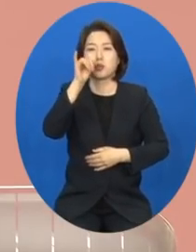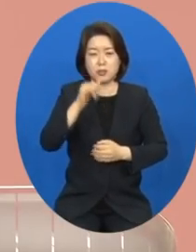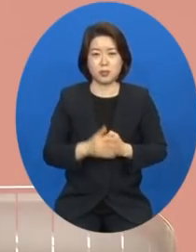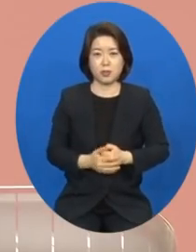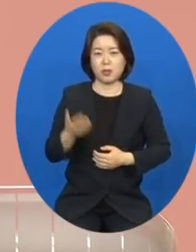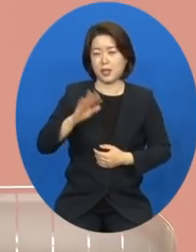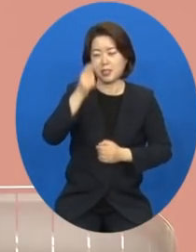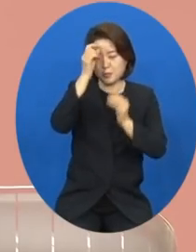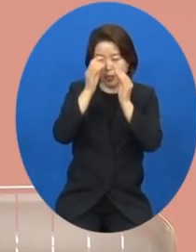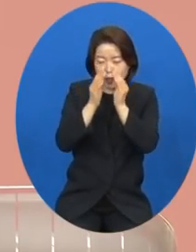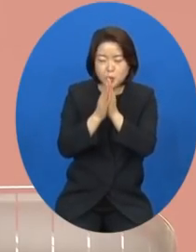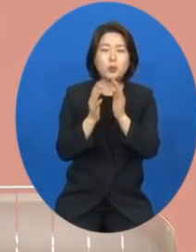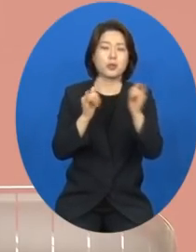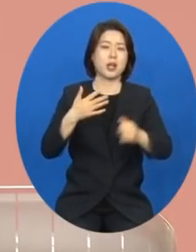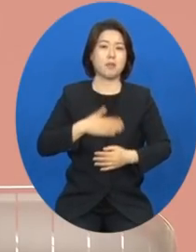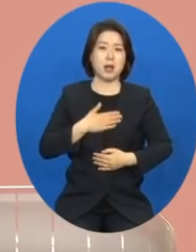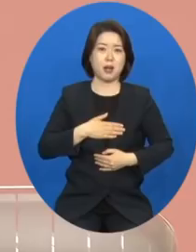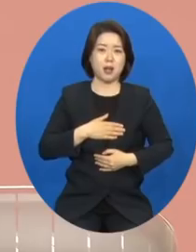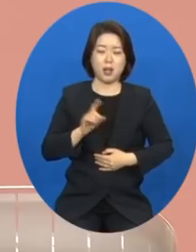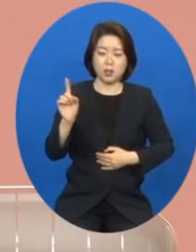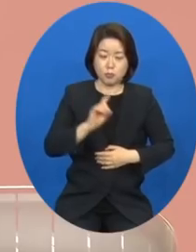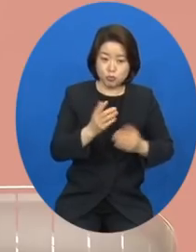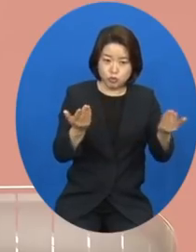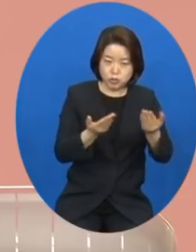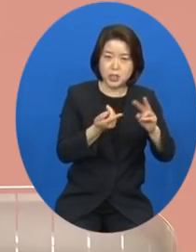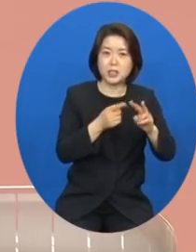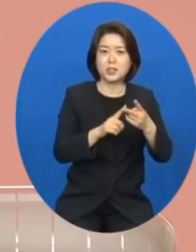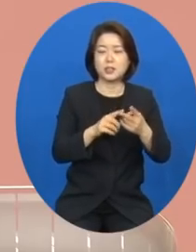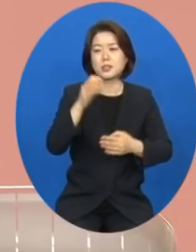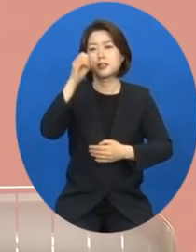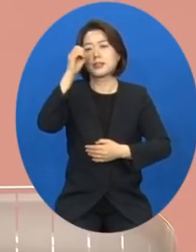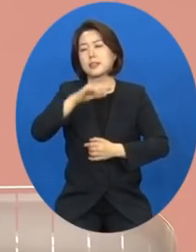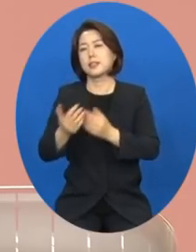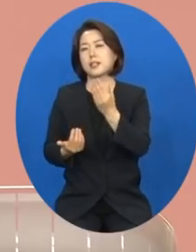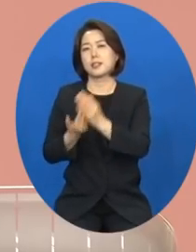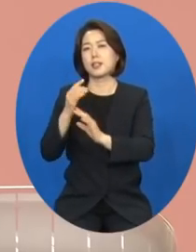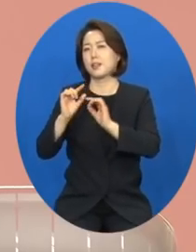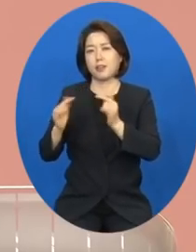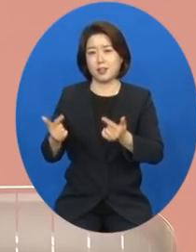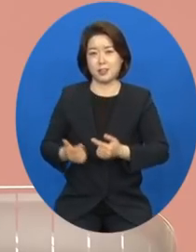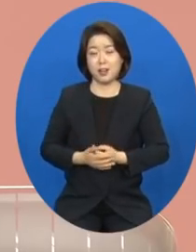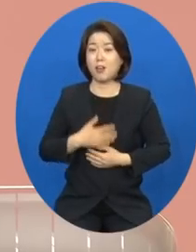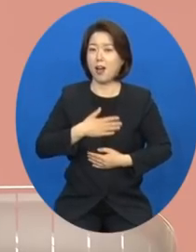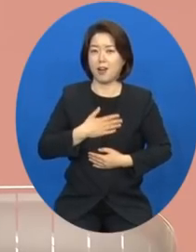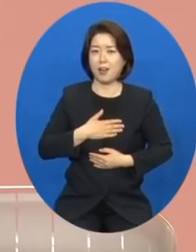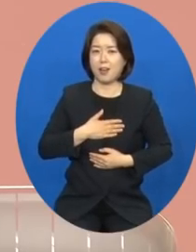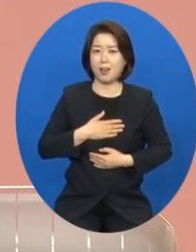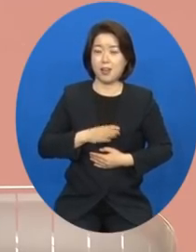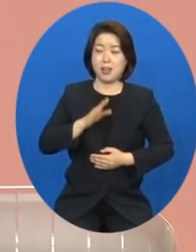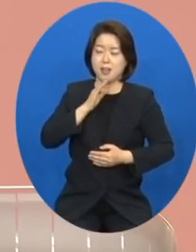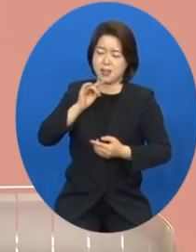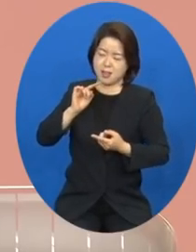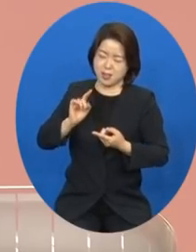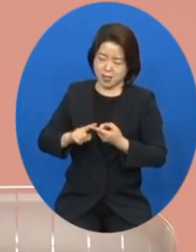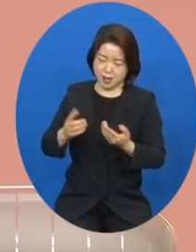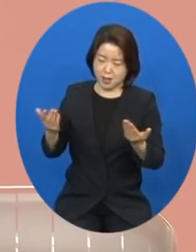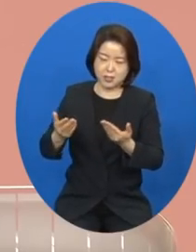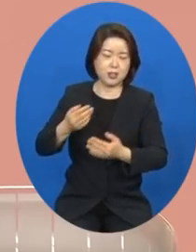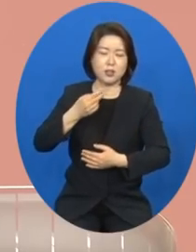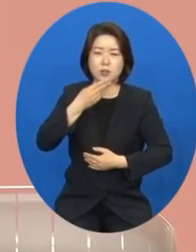사람은 압니다 어떤 일이든 그냥 일어나는 것은 없다 당연한 것은 없다 라는